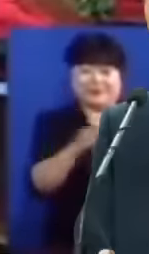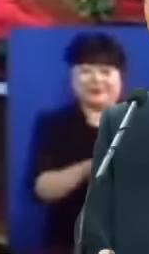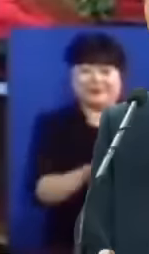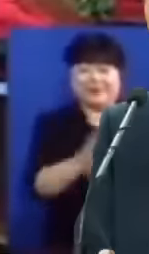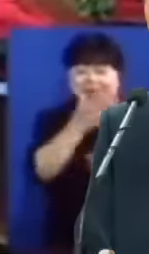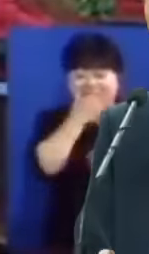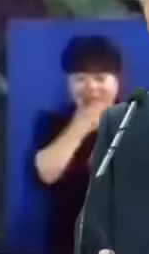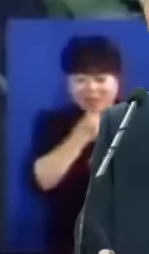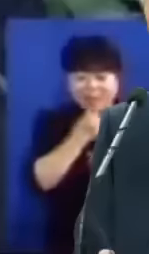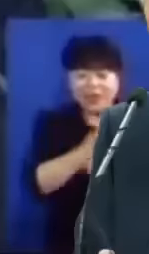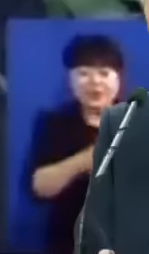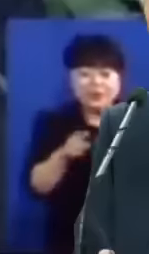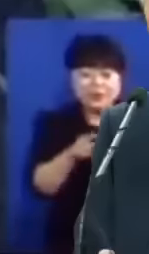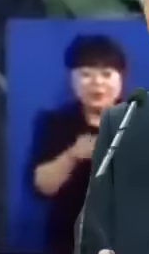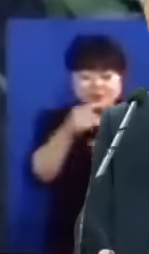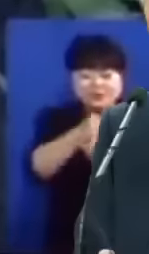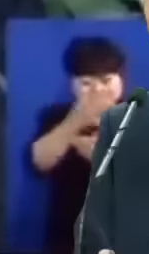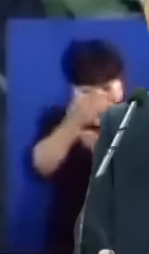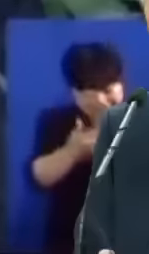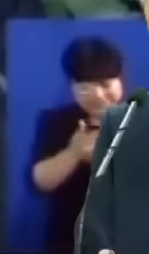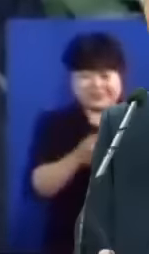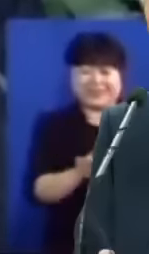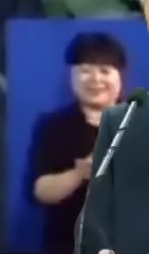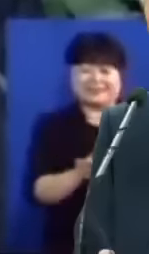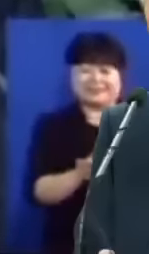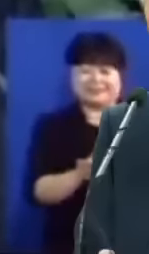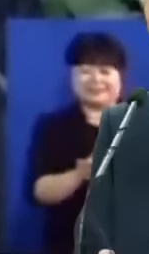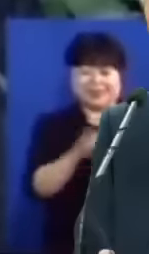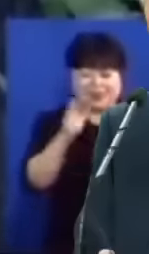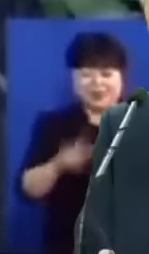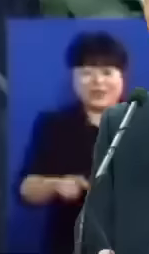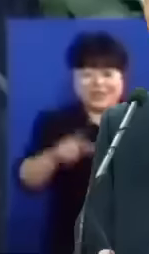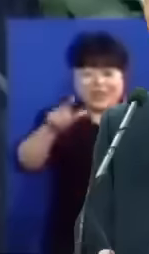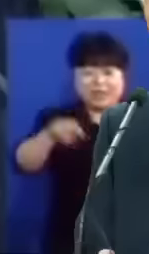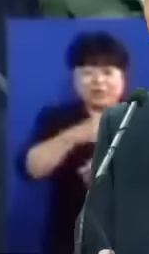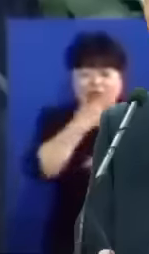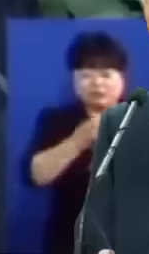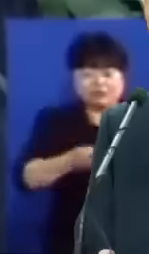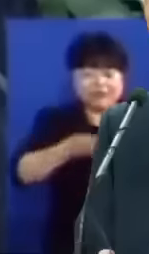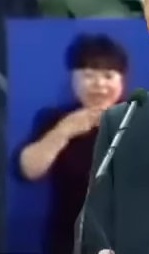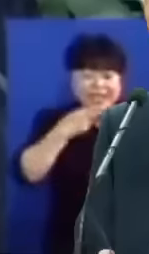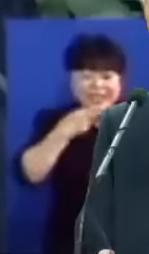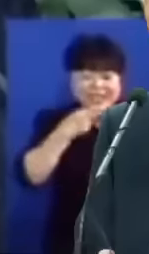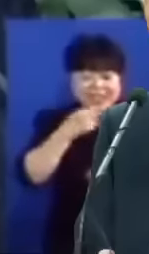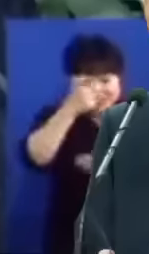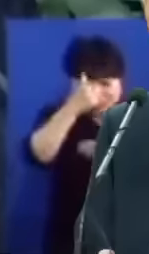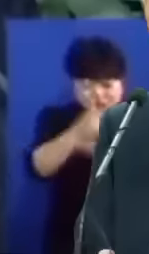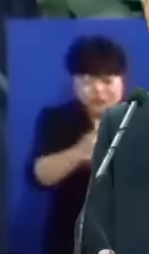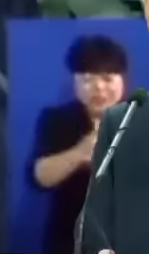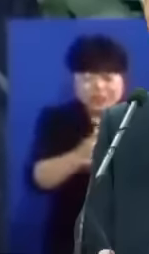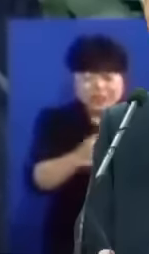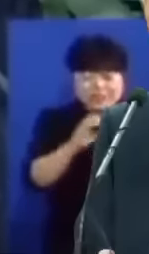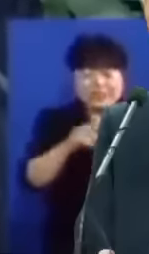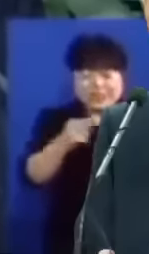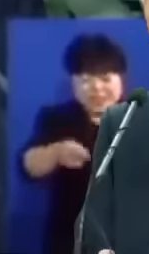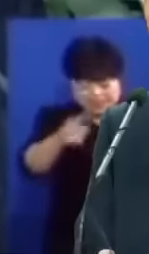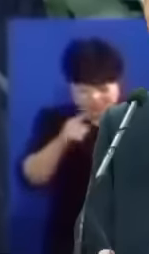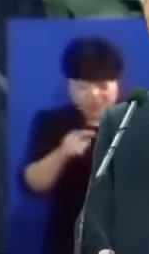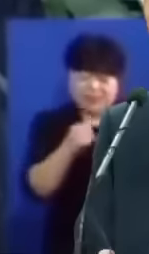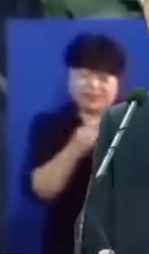여러분은 행복하기 위해서 지형을 받았습니다. 오늘날 모든 불행은 죄가 세상에